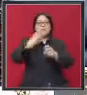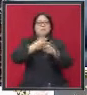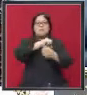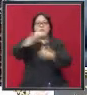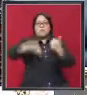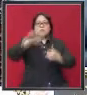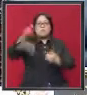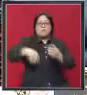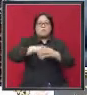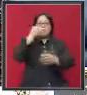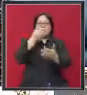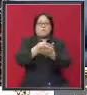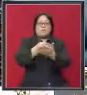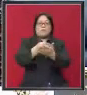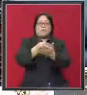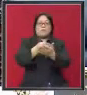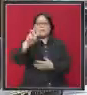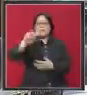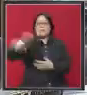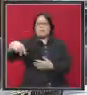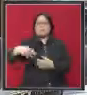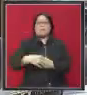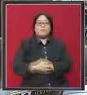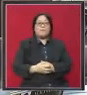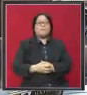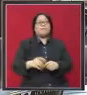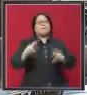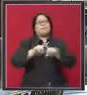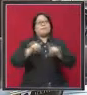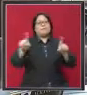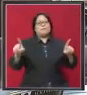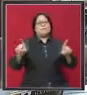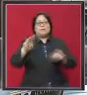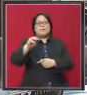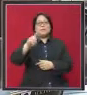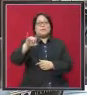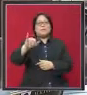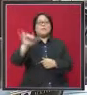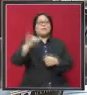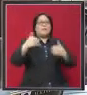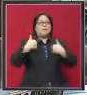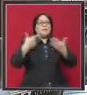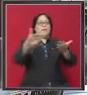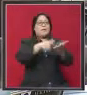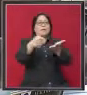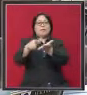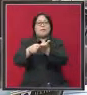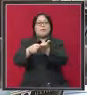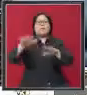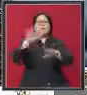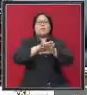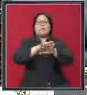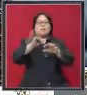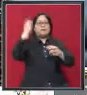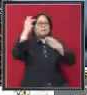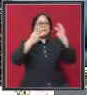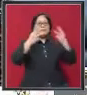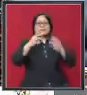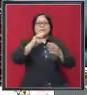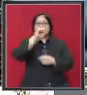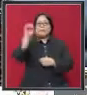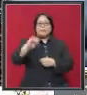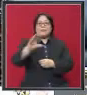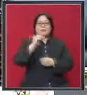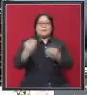ingin mengeluarkan wang KWSP mereka. Tetapi media juga ada melaporkan bahawa ramai yang gusar dividen